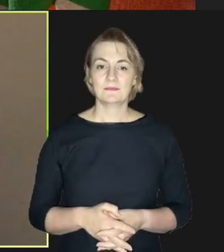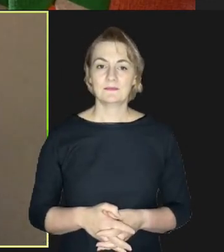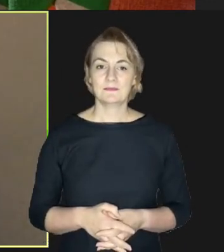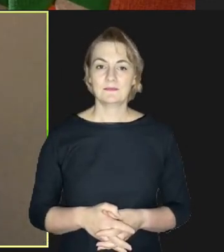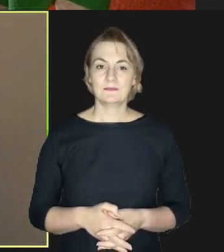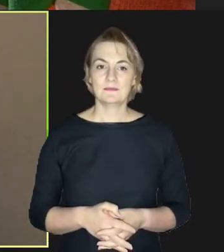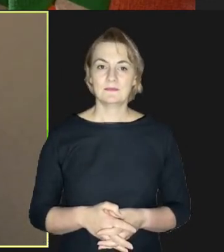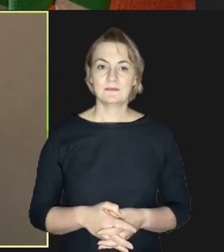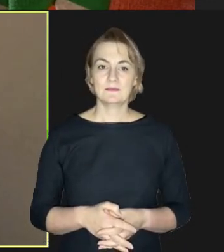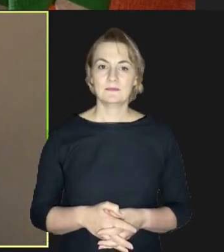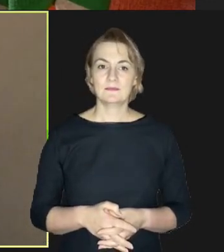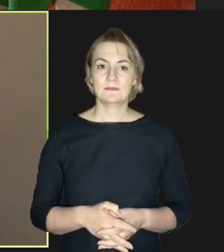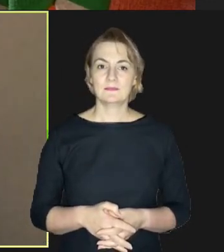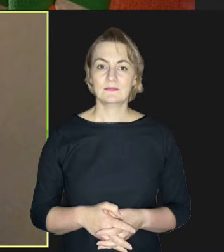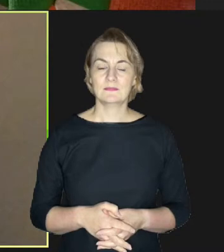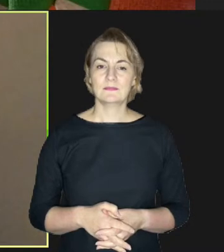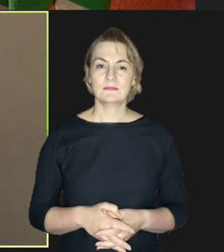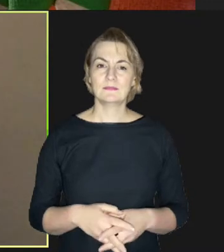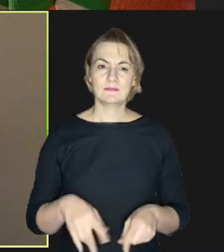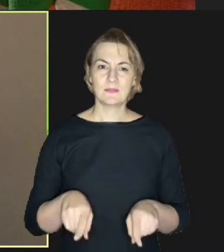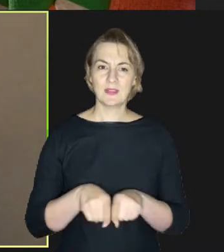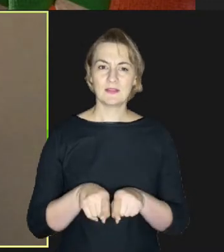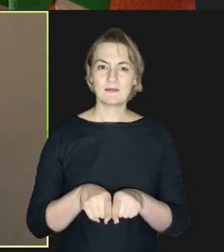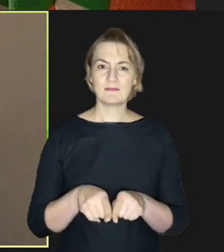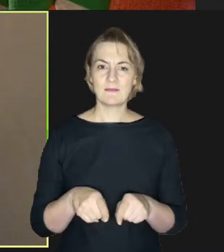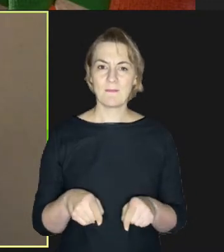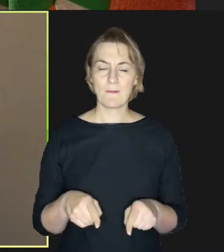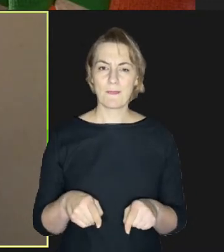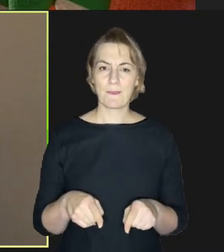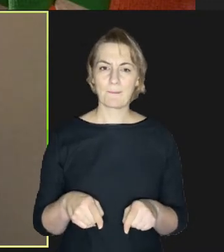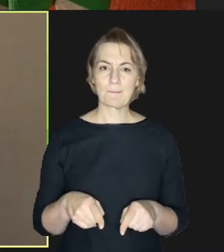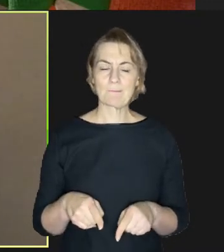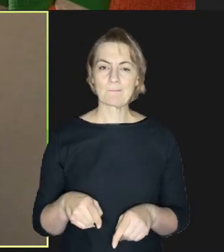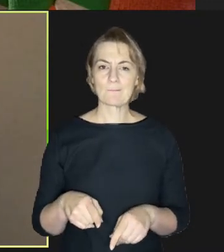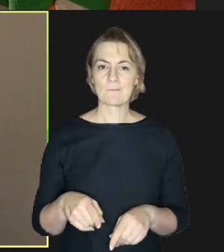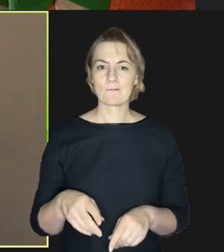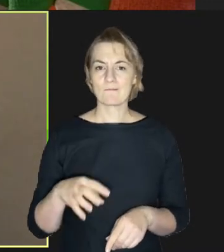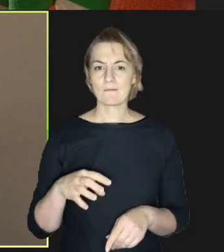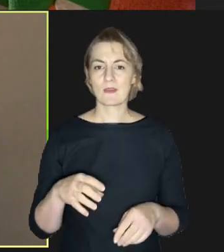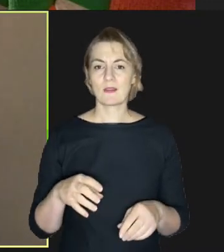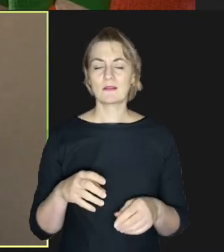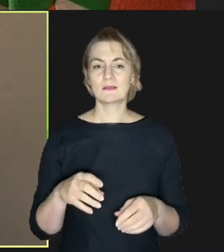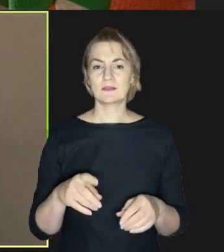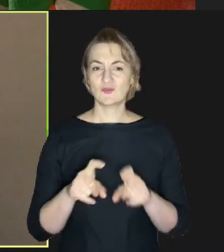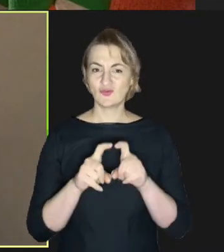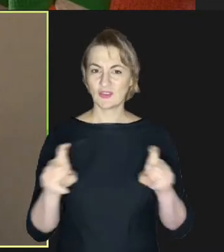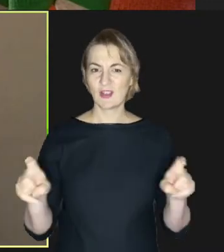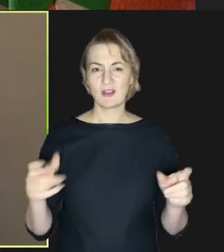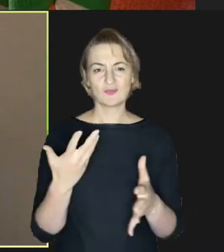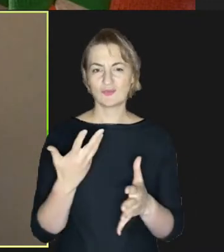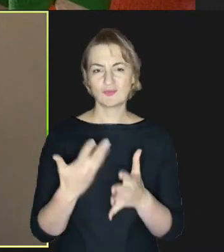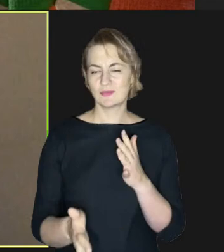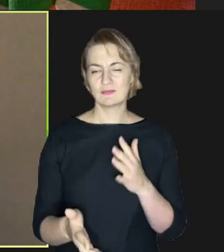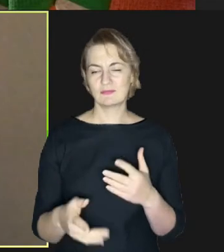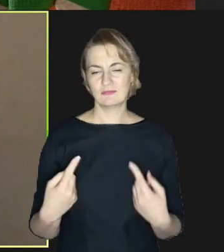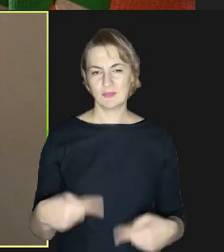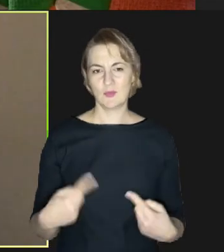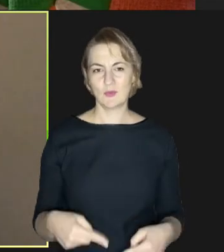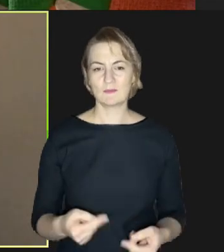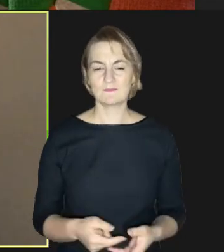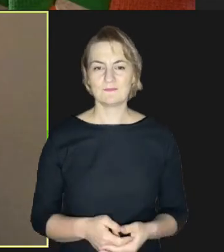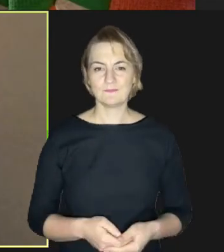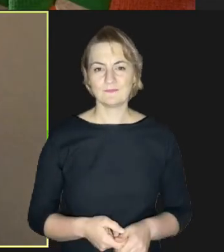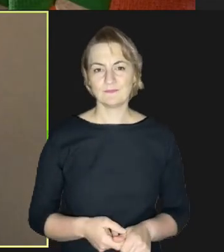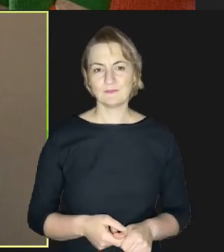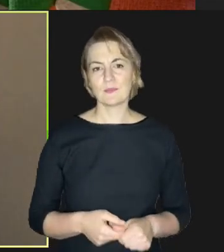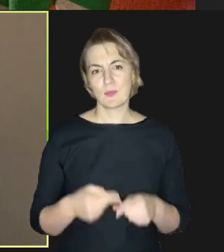Ale też no, nie tracić zbyt wiele czasu na rozmowę. No, to może po